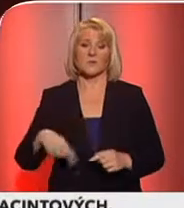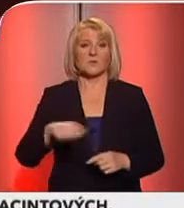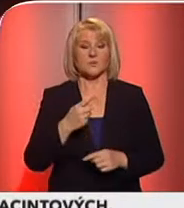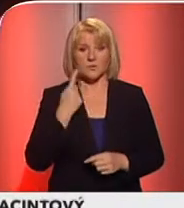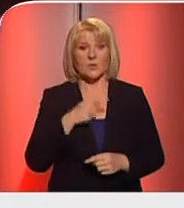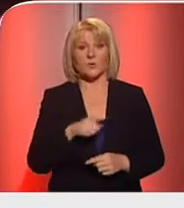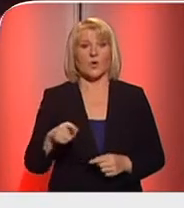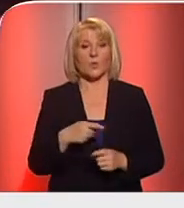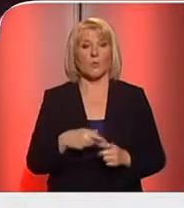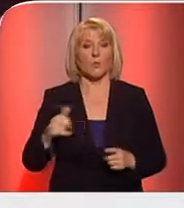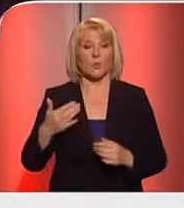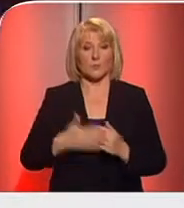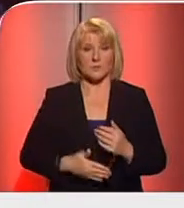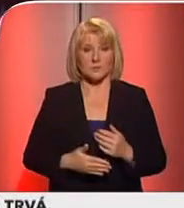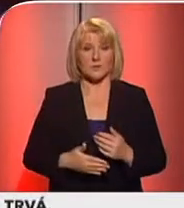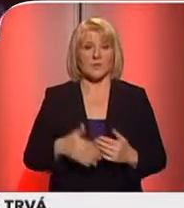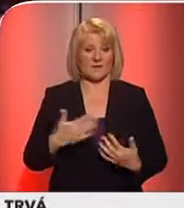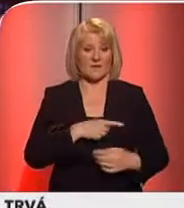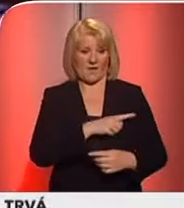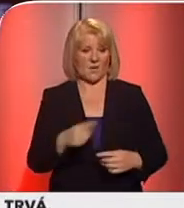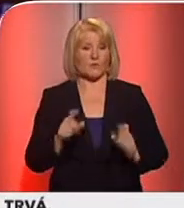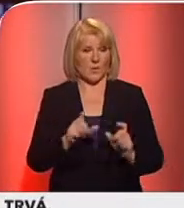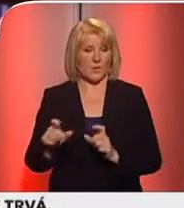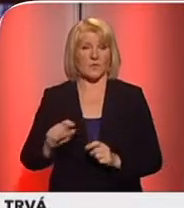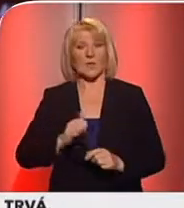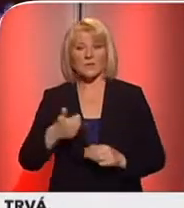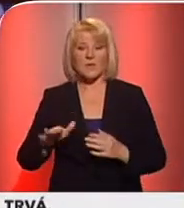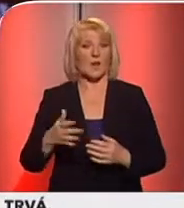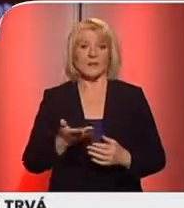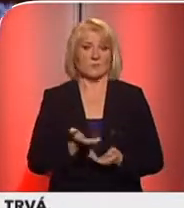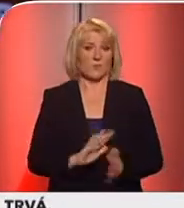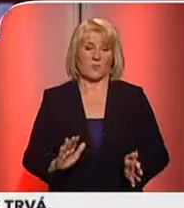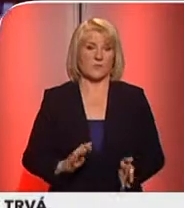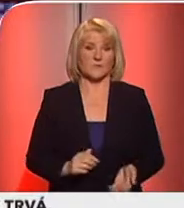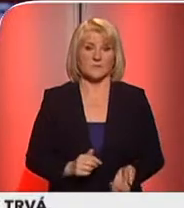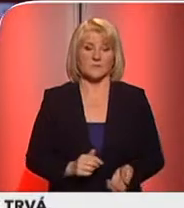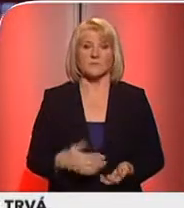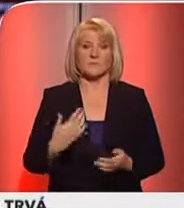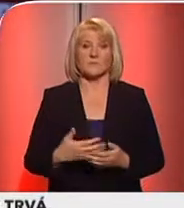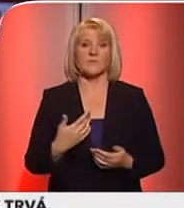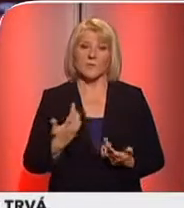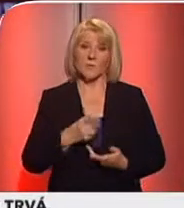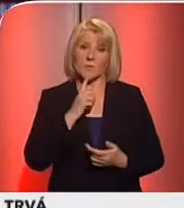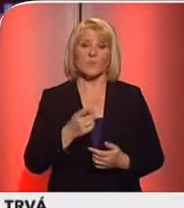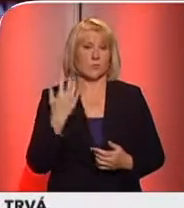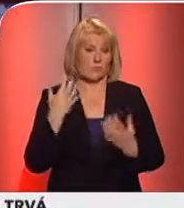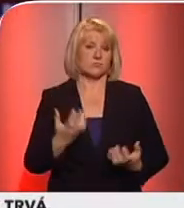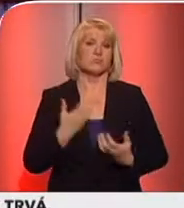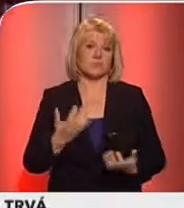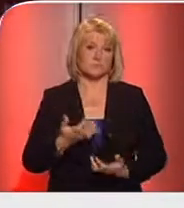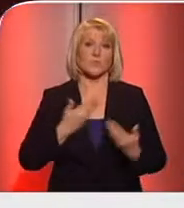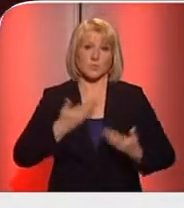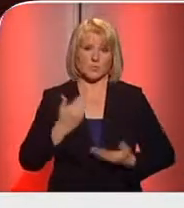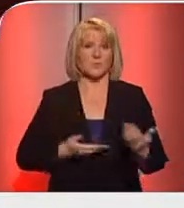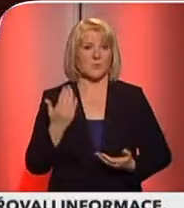do pololetí, mimo těchto akcí, o kterých jsme hovořili, se žádná konat nebude. Nebudu zapírat, že to bylo bouřlivé, nebudu zapírat, že to